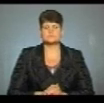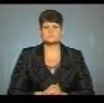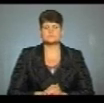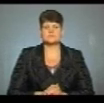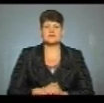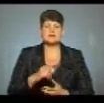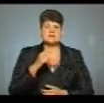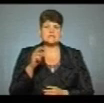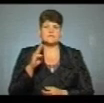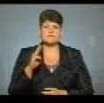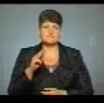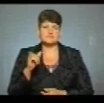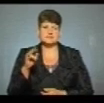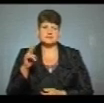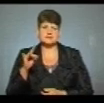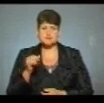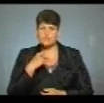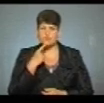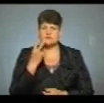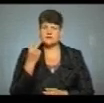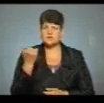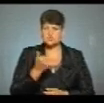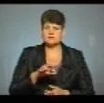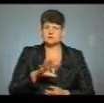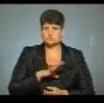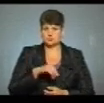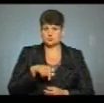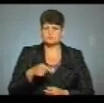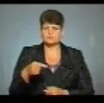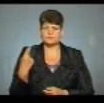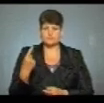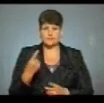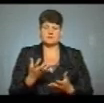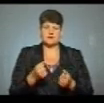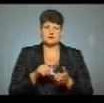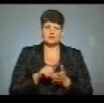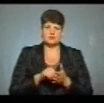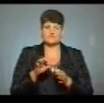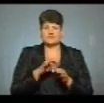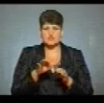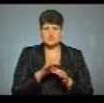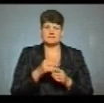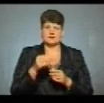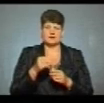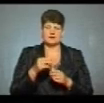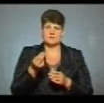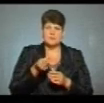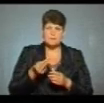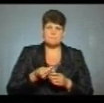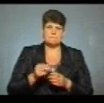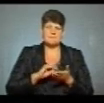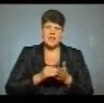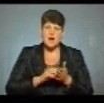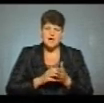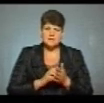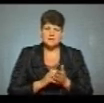Христина Фетіця каже, за два тижні перебування в області діти взяли участь у майстер-класах із вишивки, розпису пряників, миловаріння, гончарства,